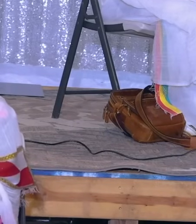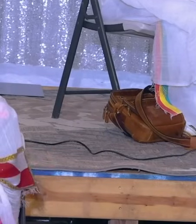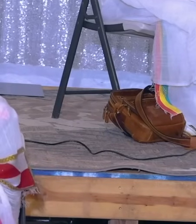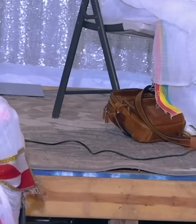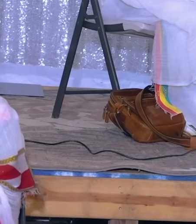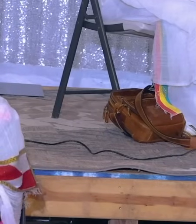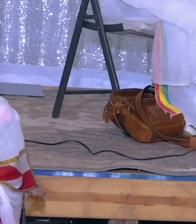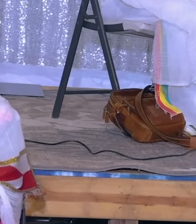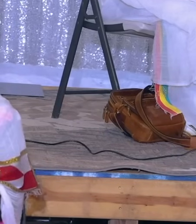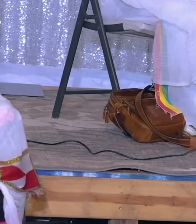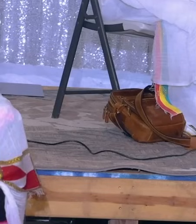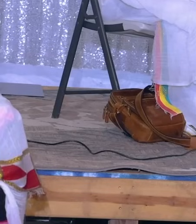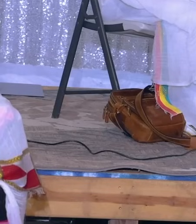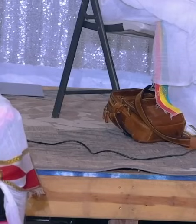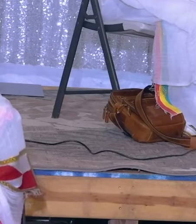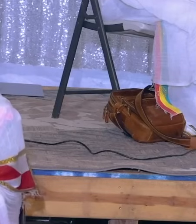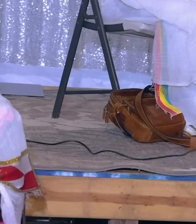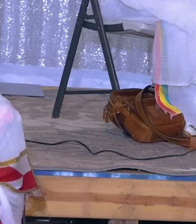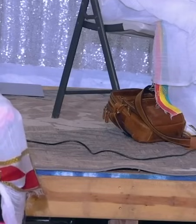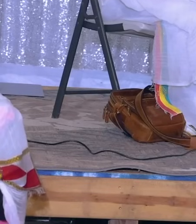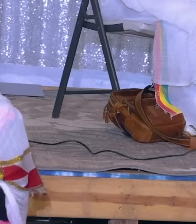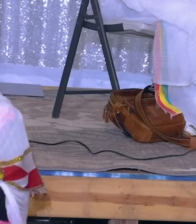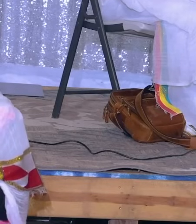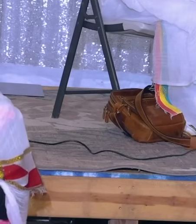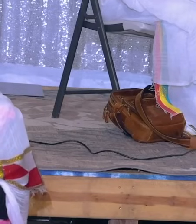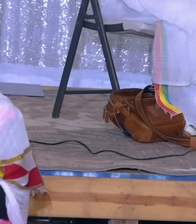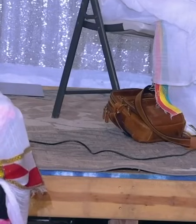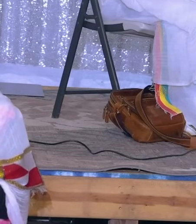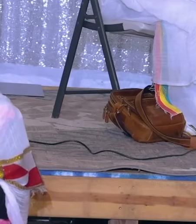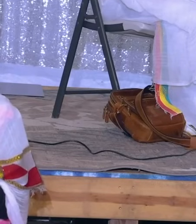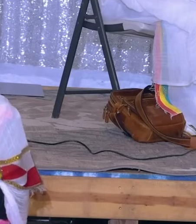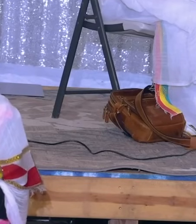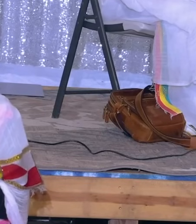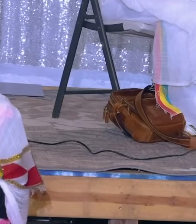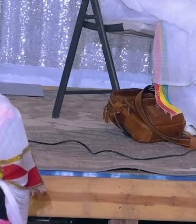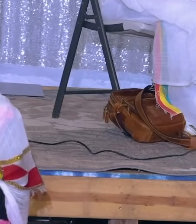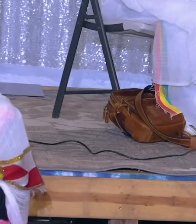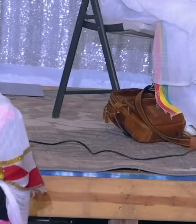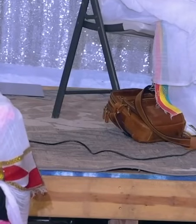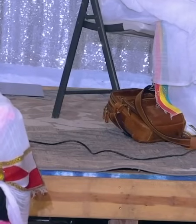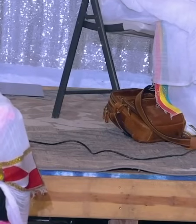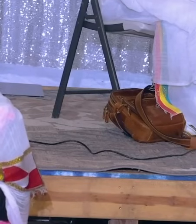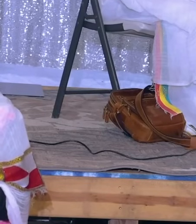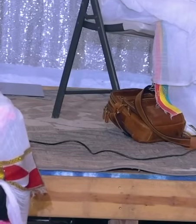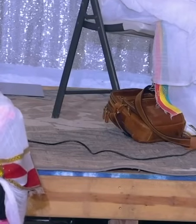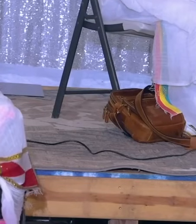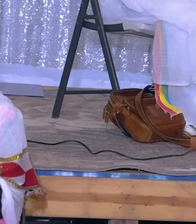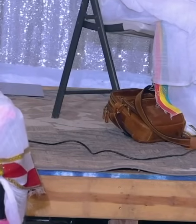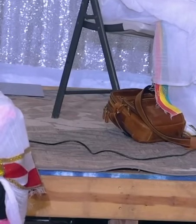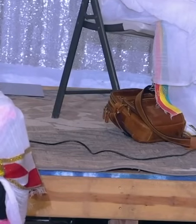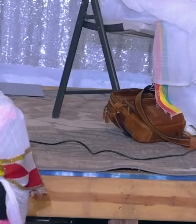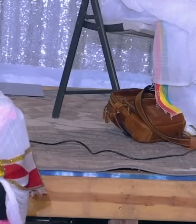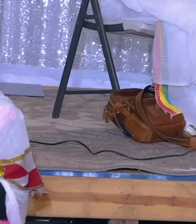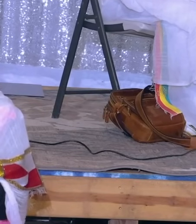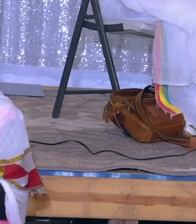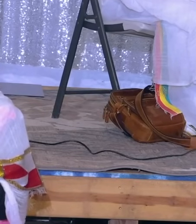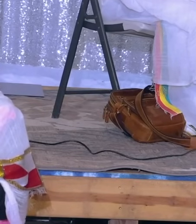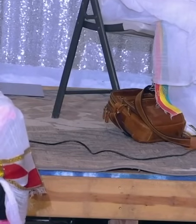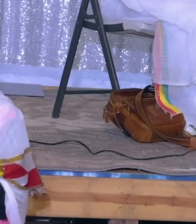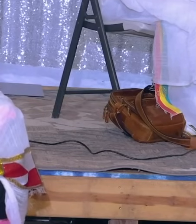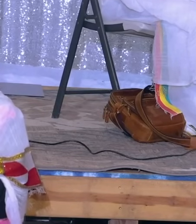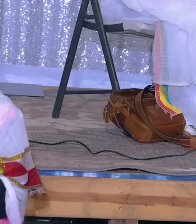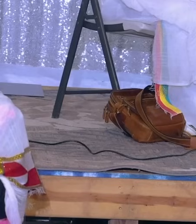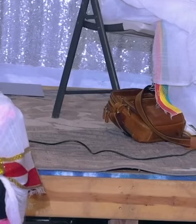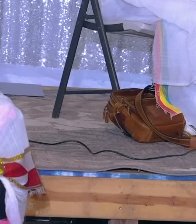እድል ክፍት እንደሆነ እንድታስቡ ነው። እና ጥያቄውን ወደ ተመለከተ ነጥብ ሳመራ